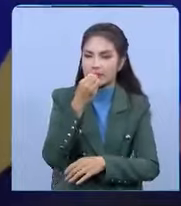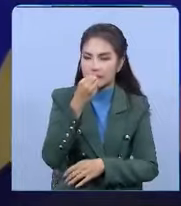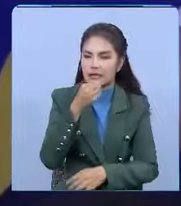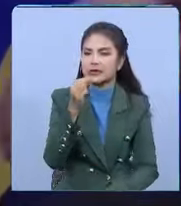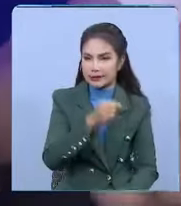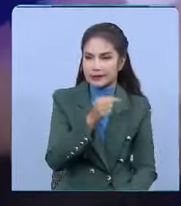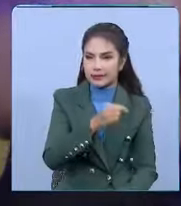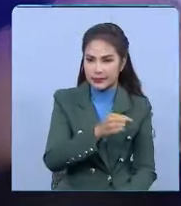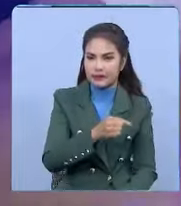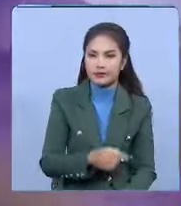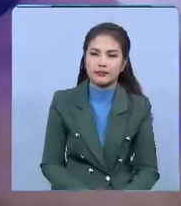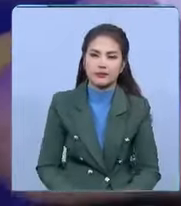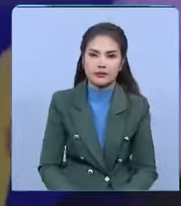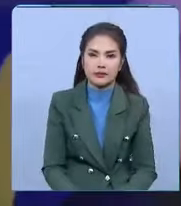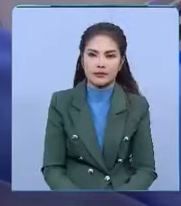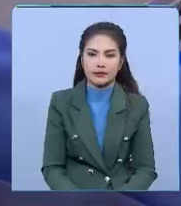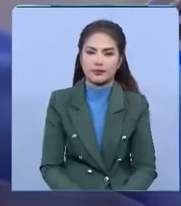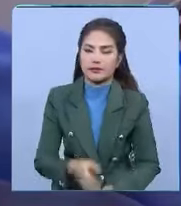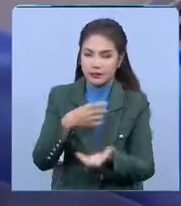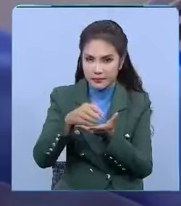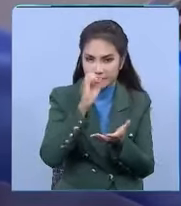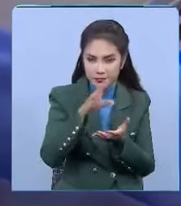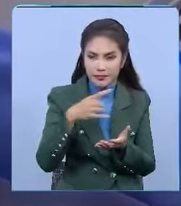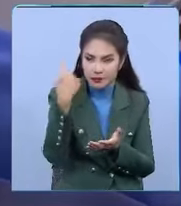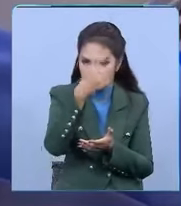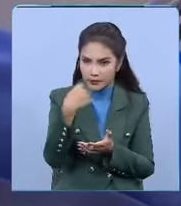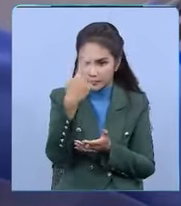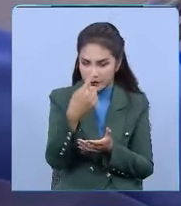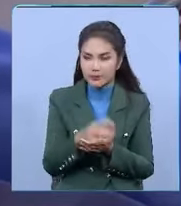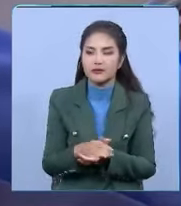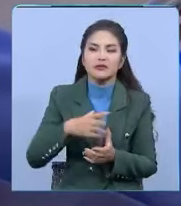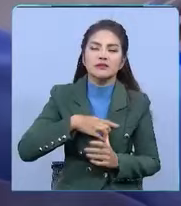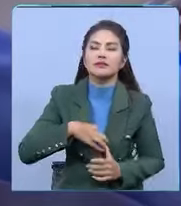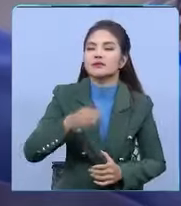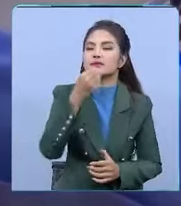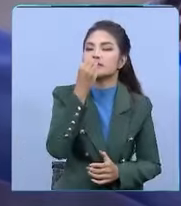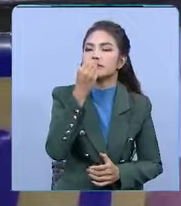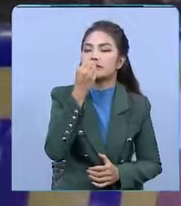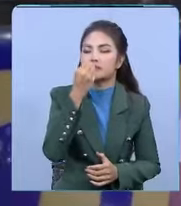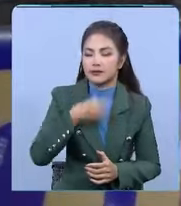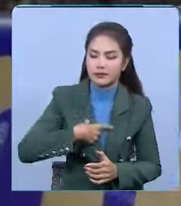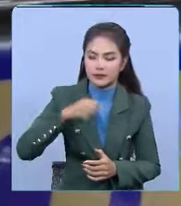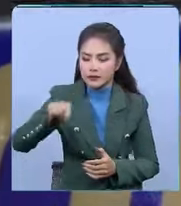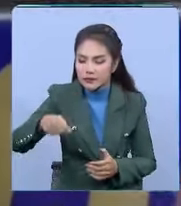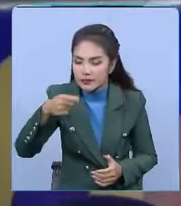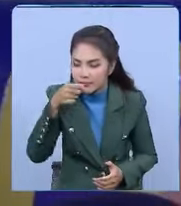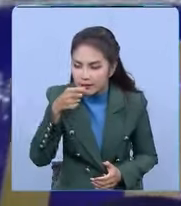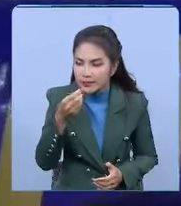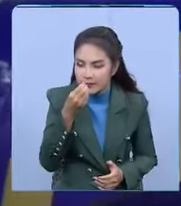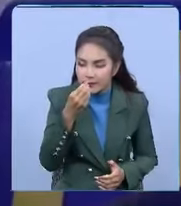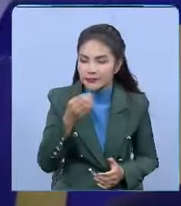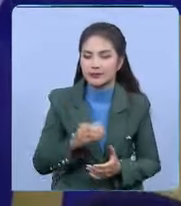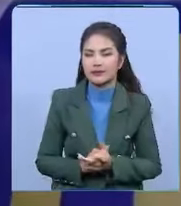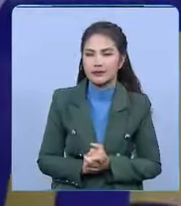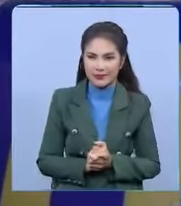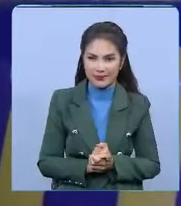องบอกว่าเดี๋ยวผมจะใบ้ให้นะครับว่าแคนดิเดตคนนี้เป็นใครนะครับเขาเป็นคนที่ชอบทานอาหารชอบชิมอาหารนะครับผมเฉลยให้เลยครับแคนดิเ